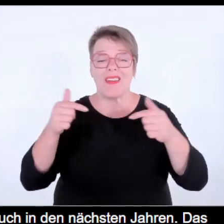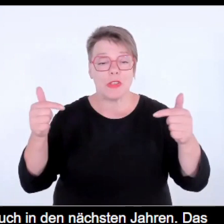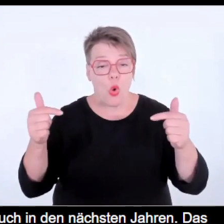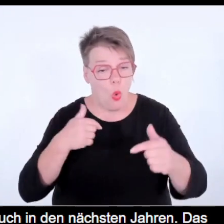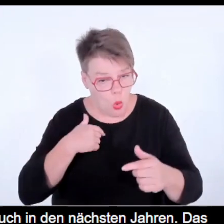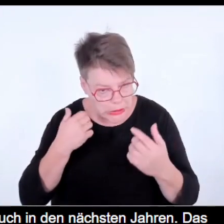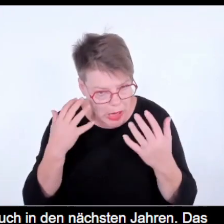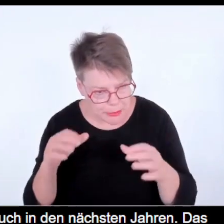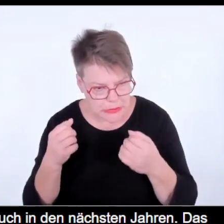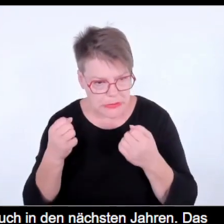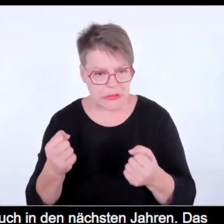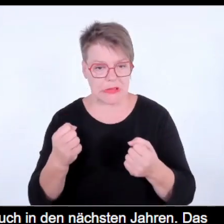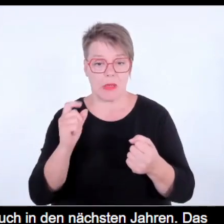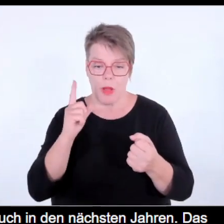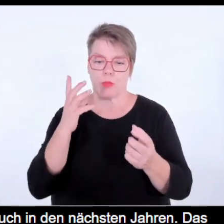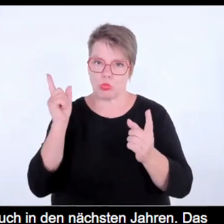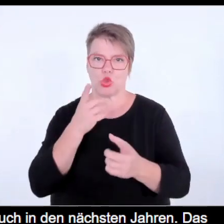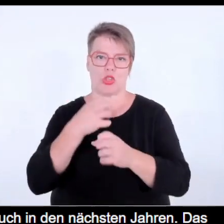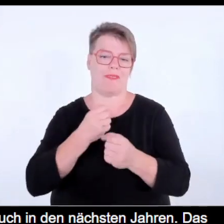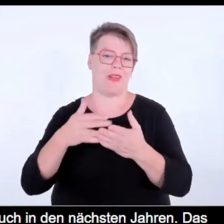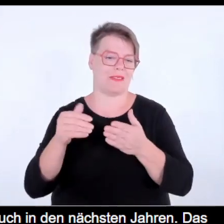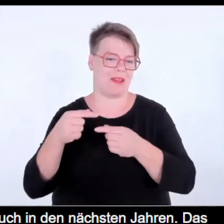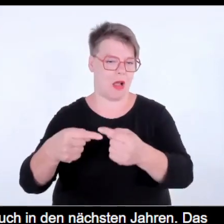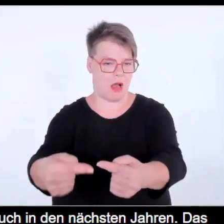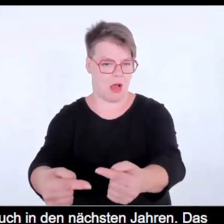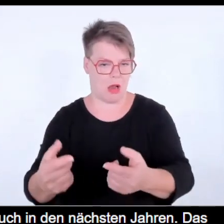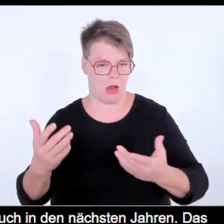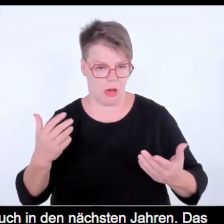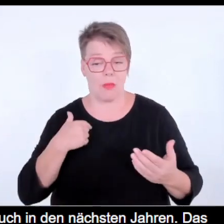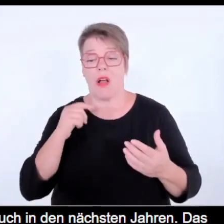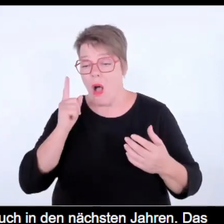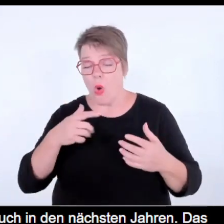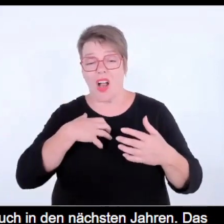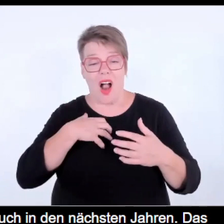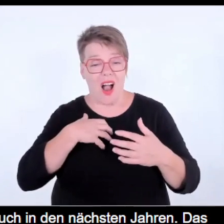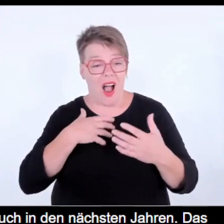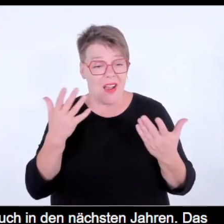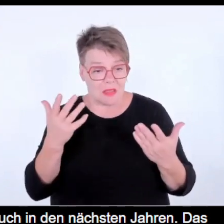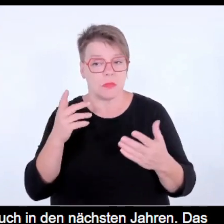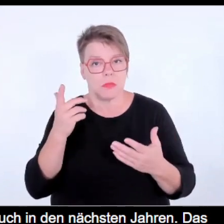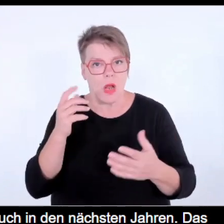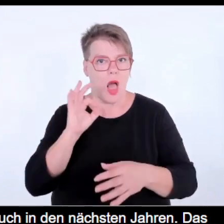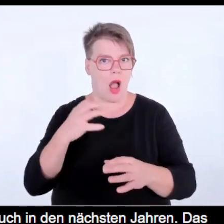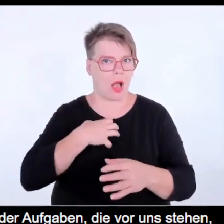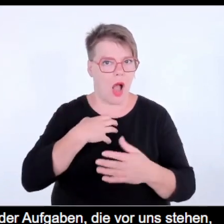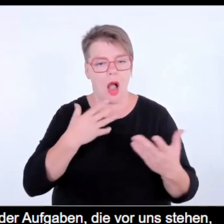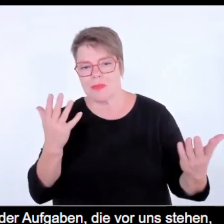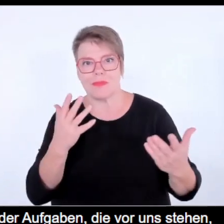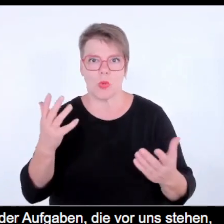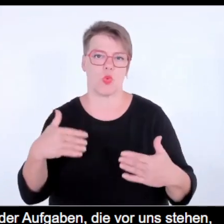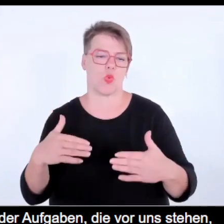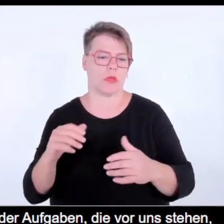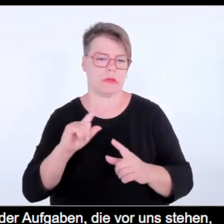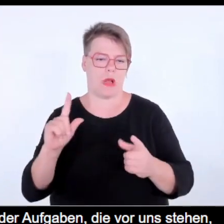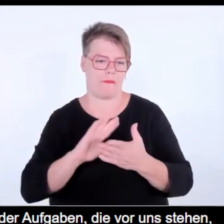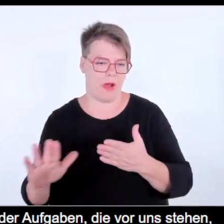durch unsere Regionalprämie und manche Maßnahmen mehr. Wichtig war mir, das habe ich in den letzten Tagen auch nochmal deutlich gemacht, auch eine Offensive für die